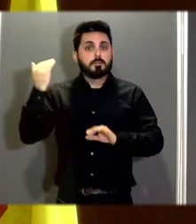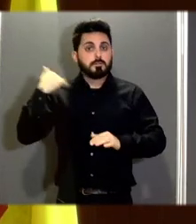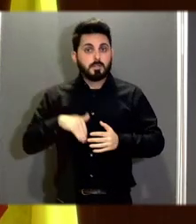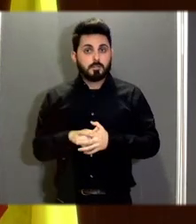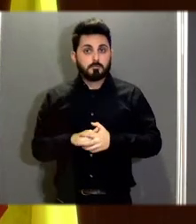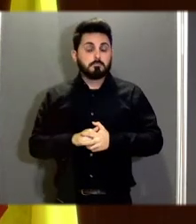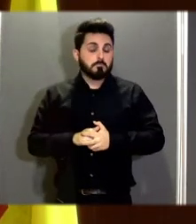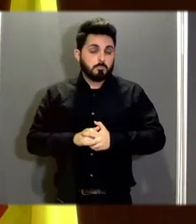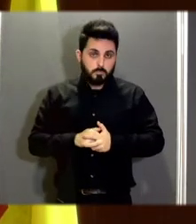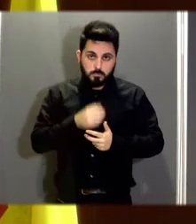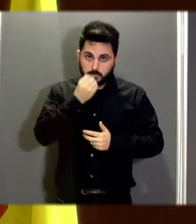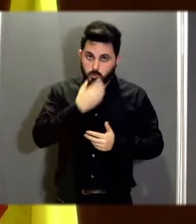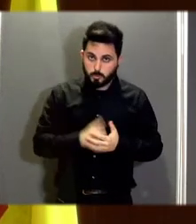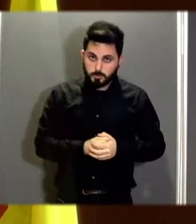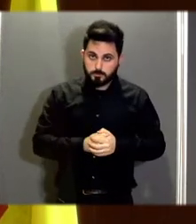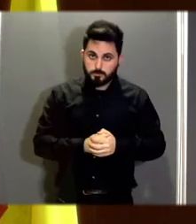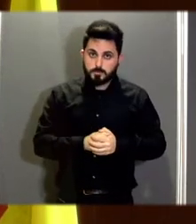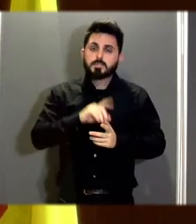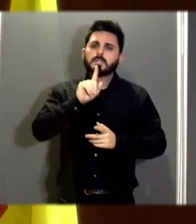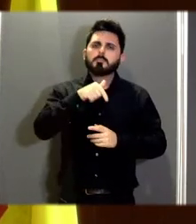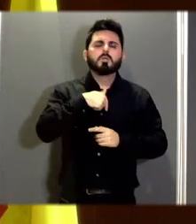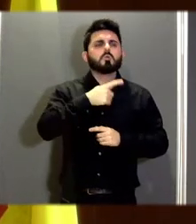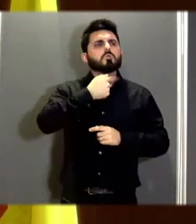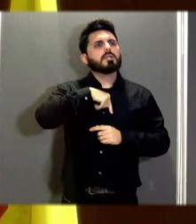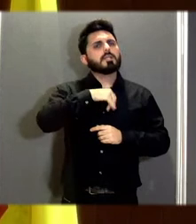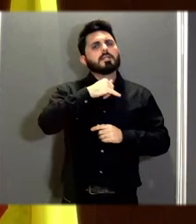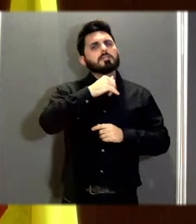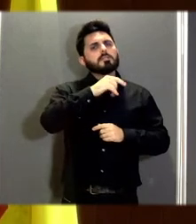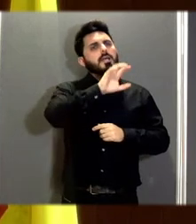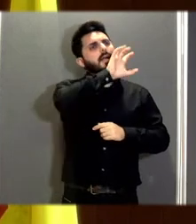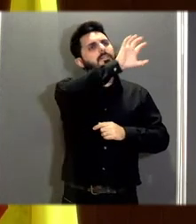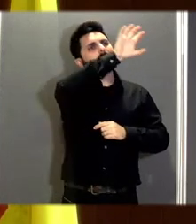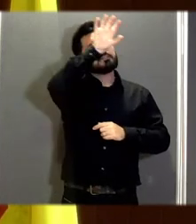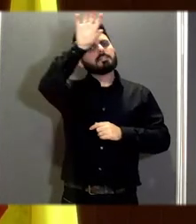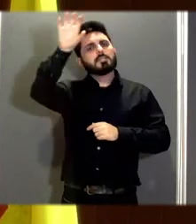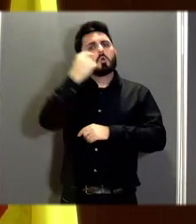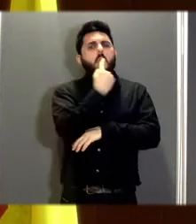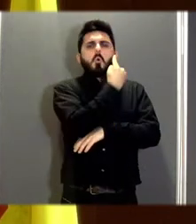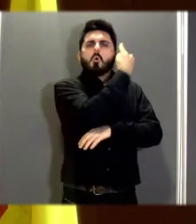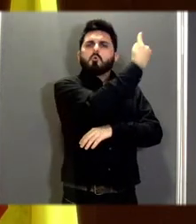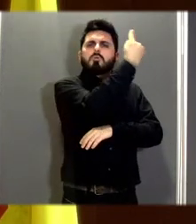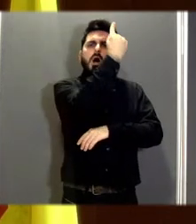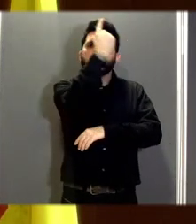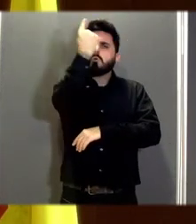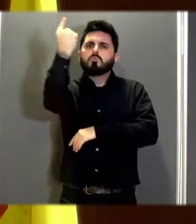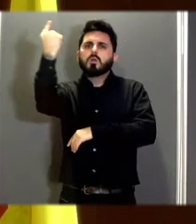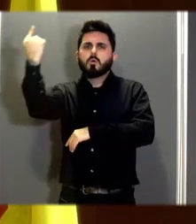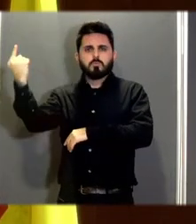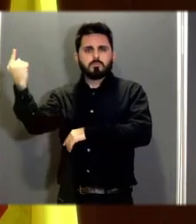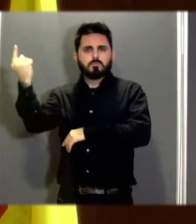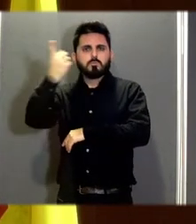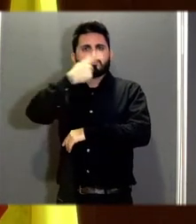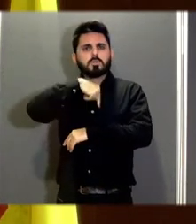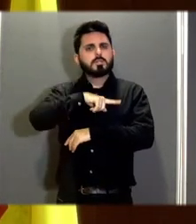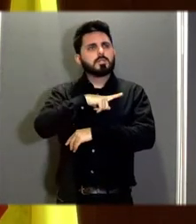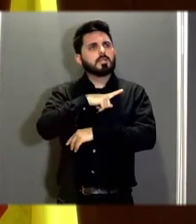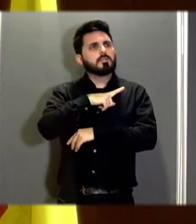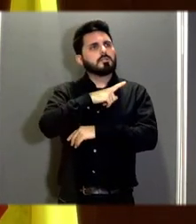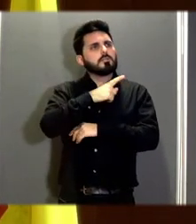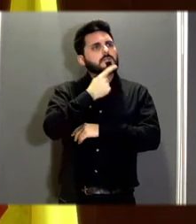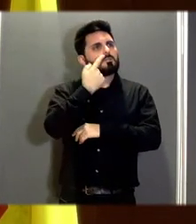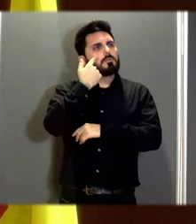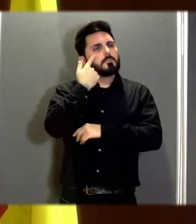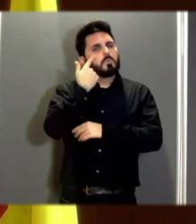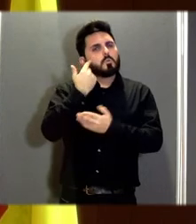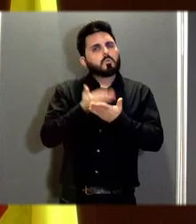idea, interessos d'altres estats, un a un. No pensem en els estats en un bloc, sinó anem a pensar estats un a un, quin intercanvi d'interessos podem